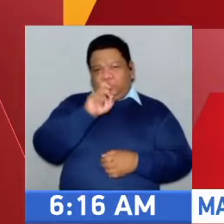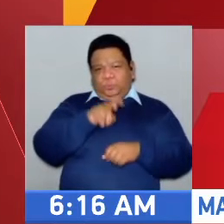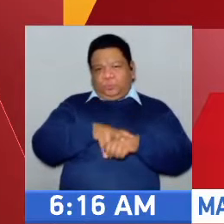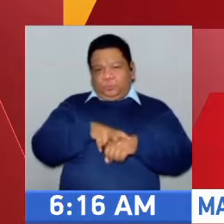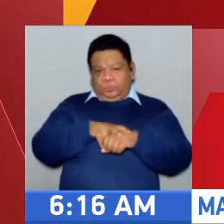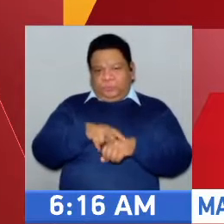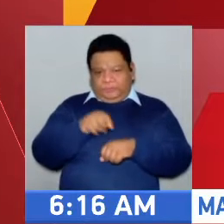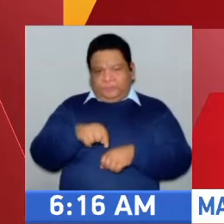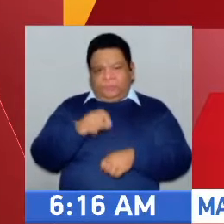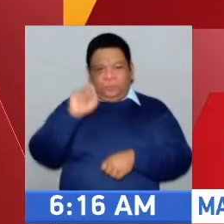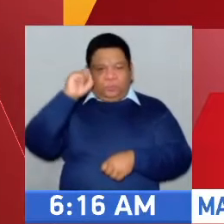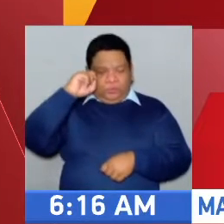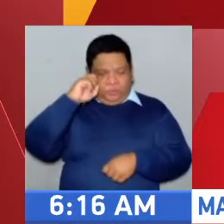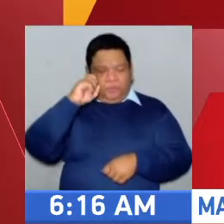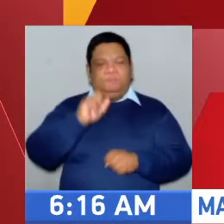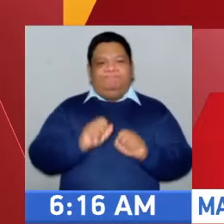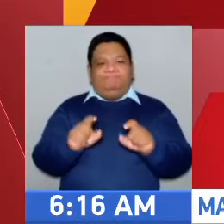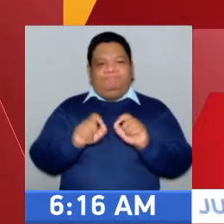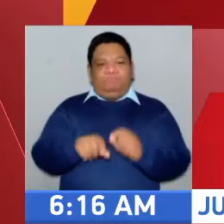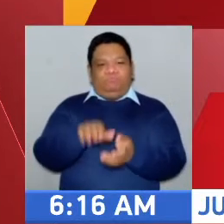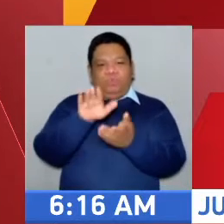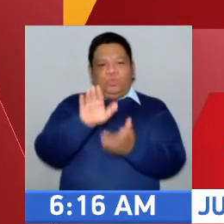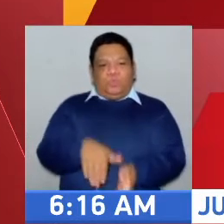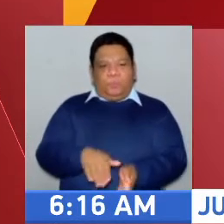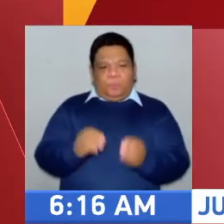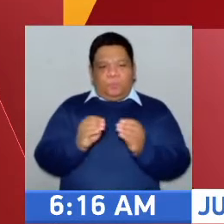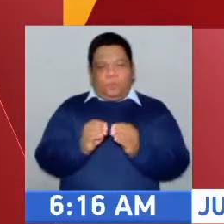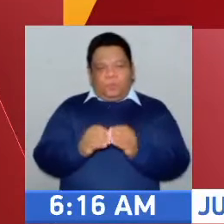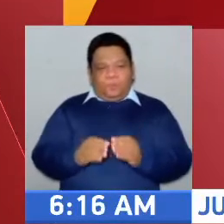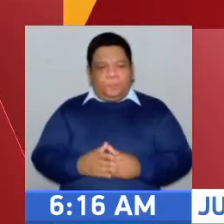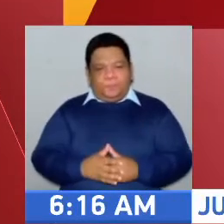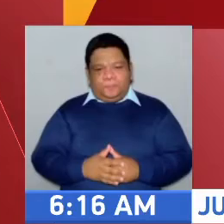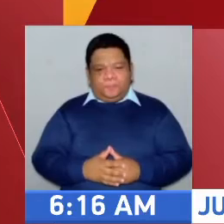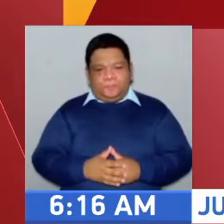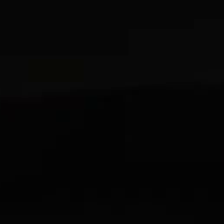kaya naibebenta niya ng mas mura.